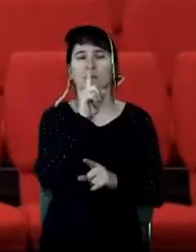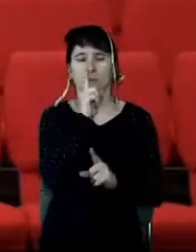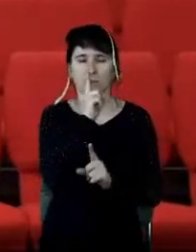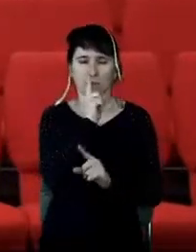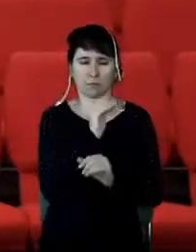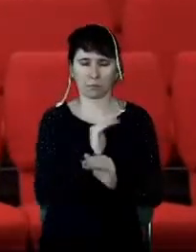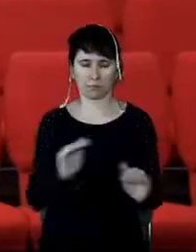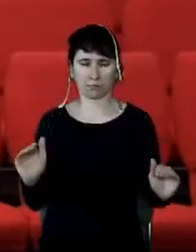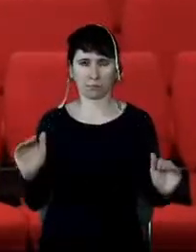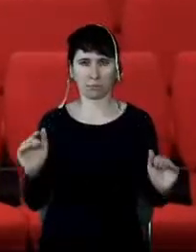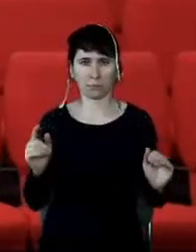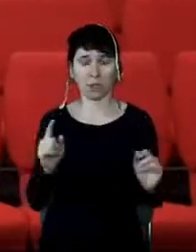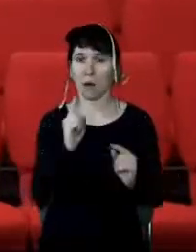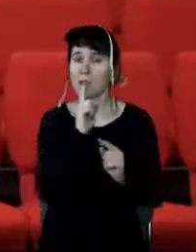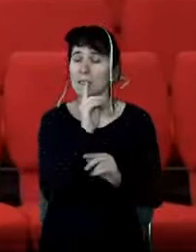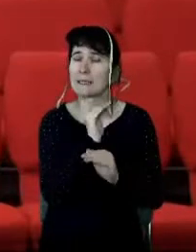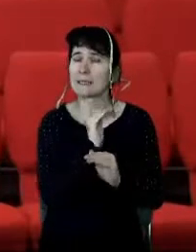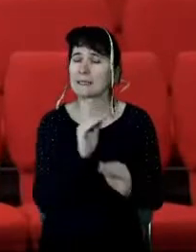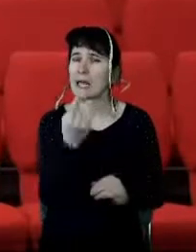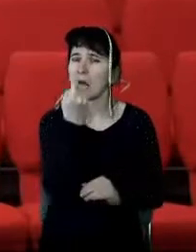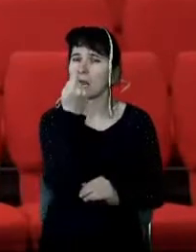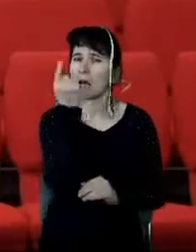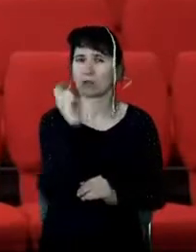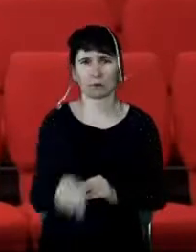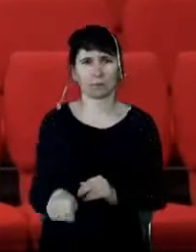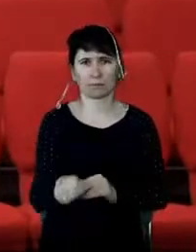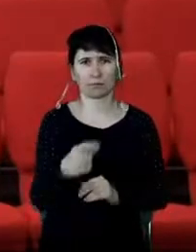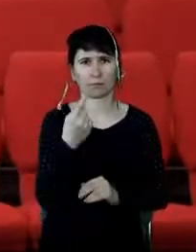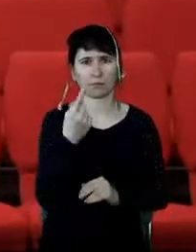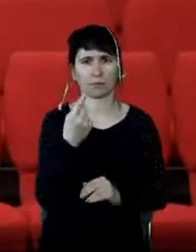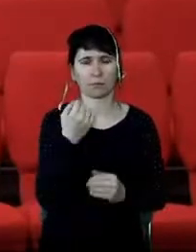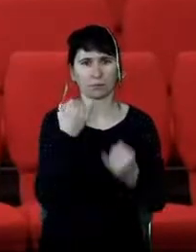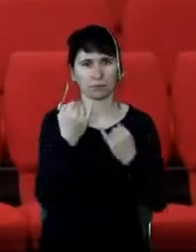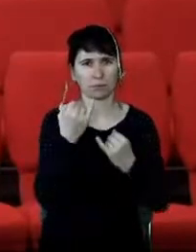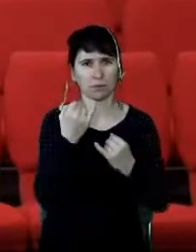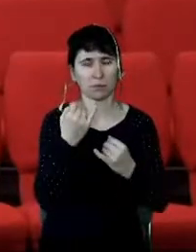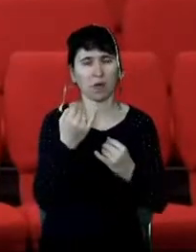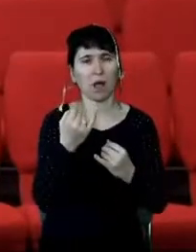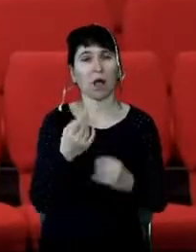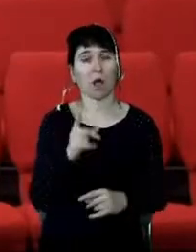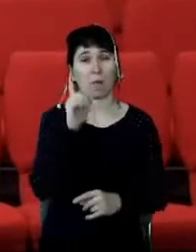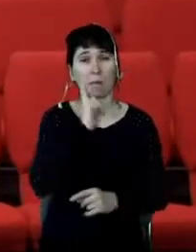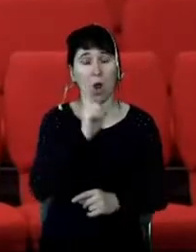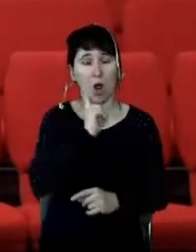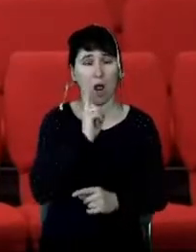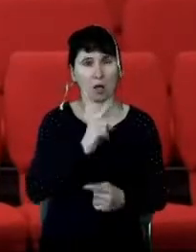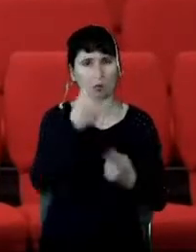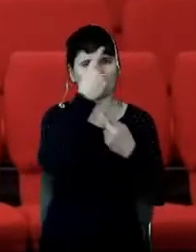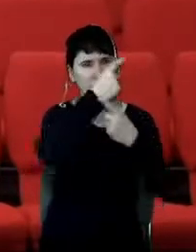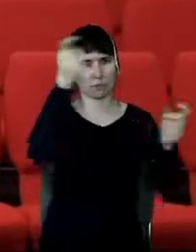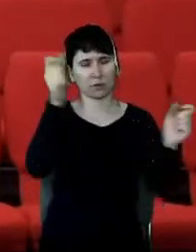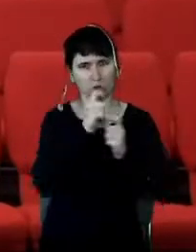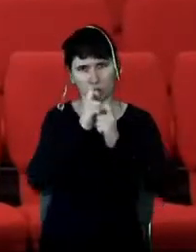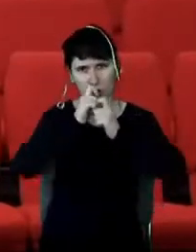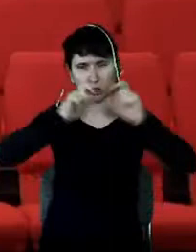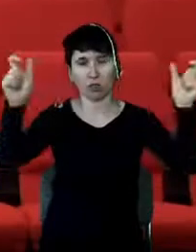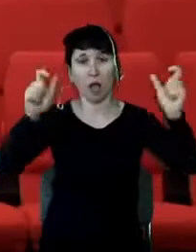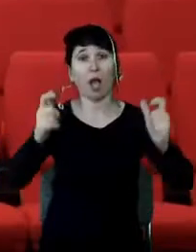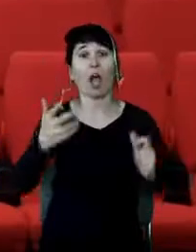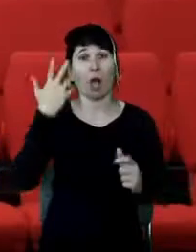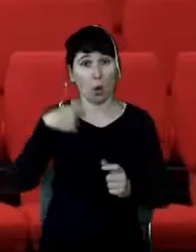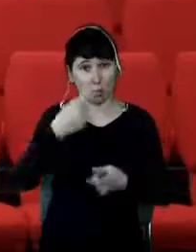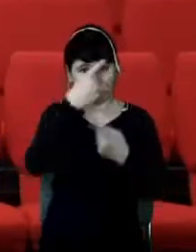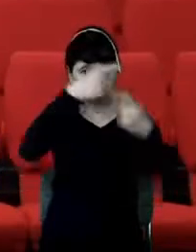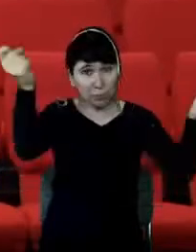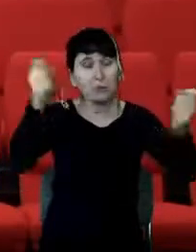кричіть, і хай зовсім не буде чути вашого голосу до дня, коли він оголосить, що закричати, а тоді